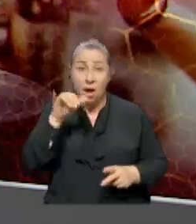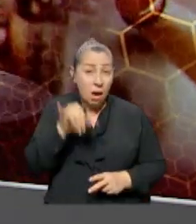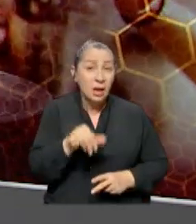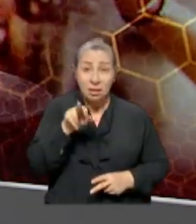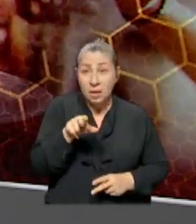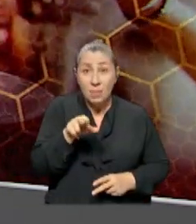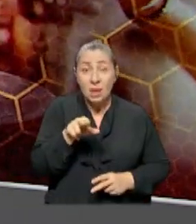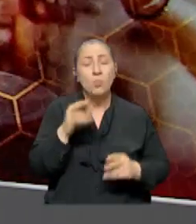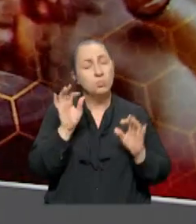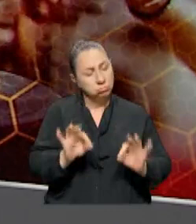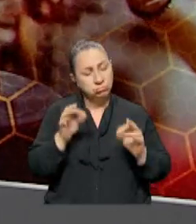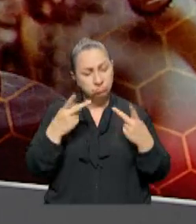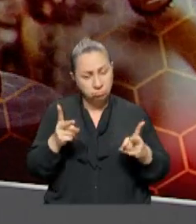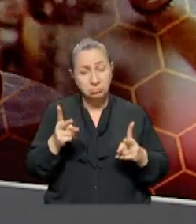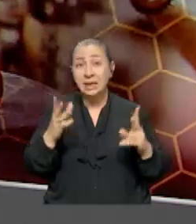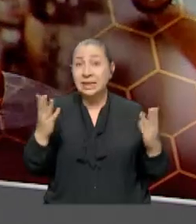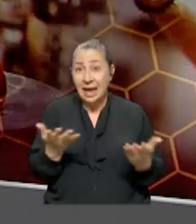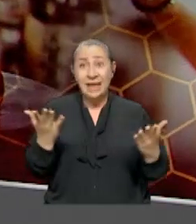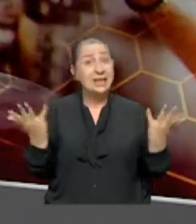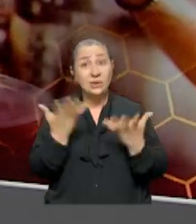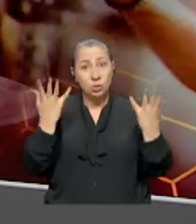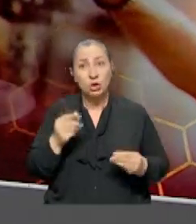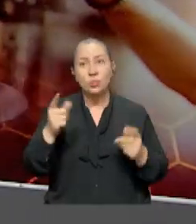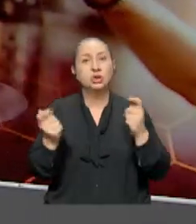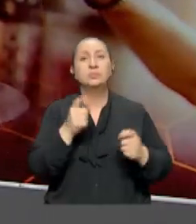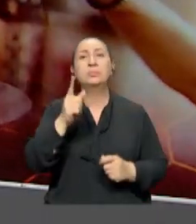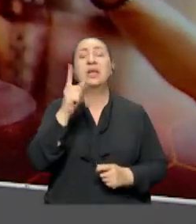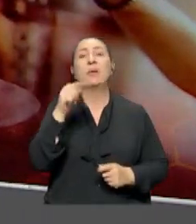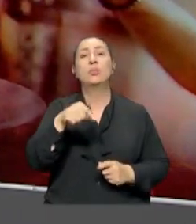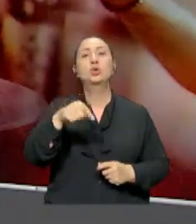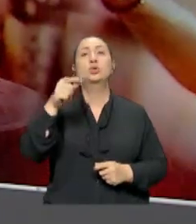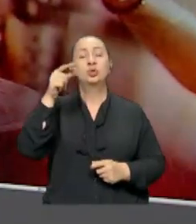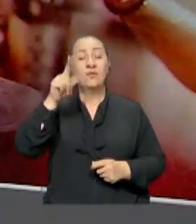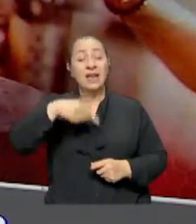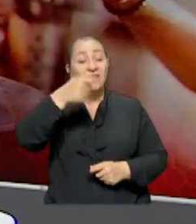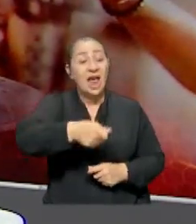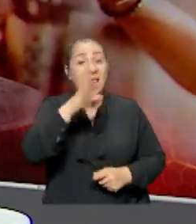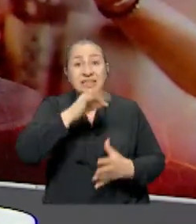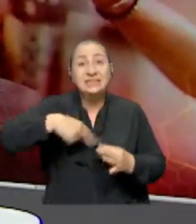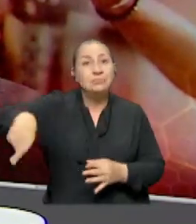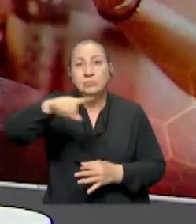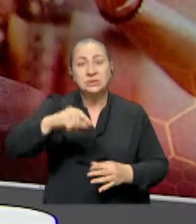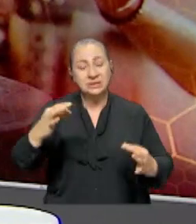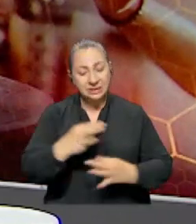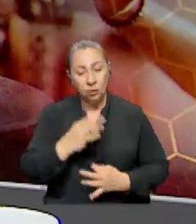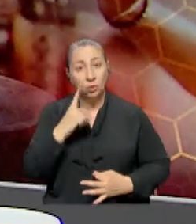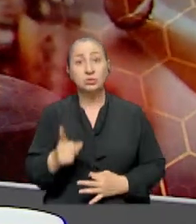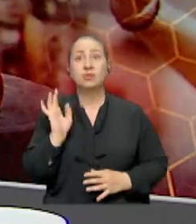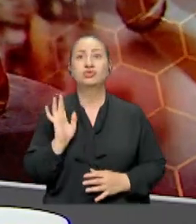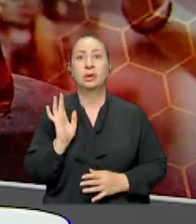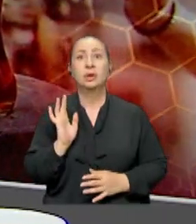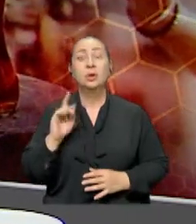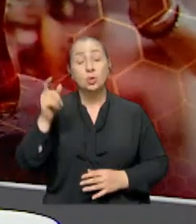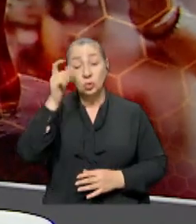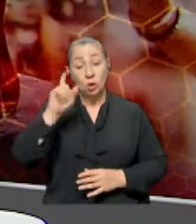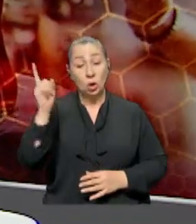ettiği gibi mümkün. Neyle, nasıl olacak bu iş? Bir defa bu ülkenin vergi veren insanlarına saygı gösterilecek. Bu